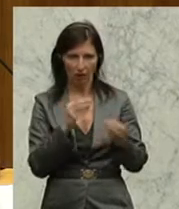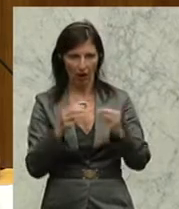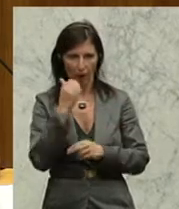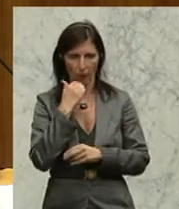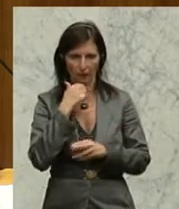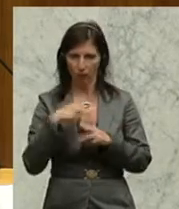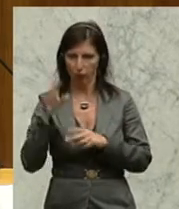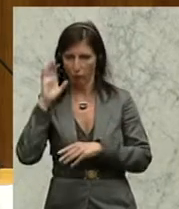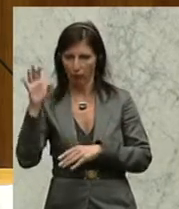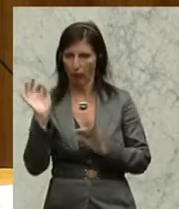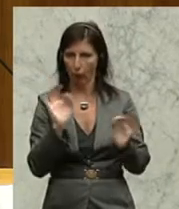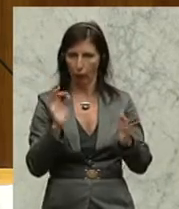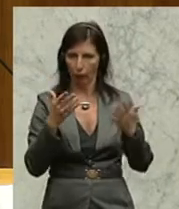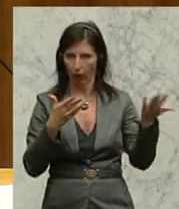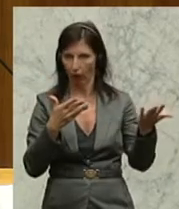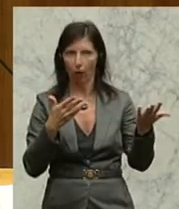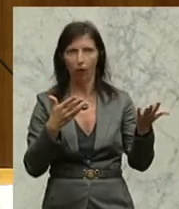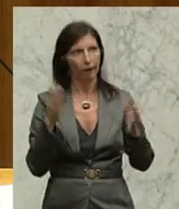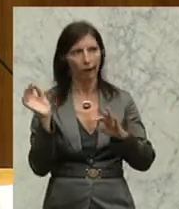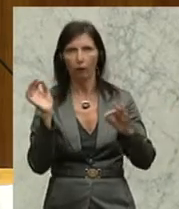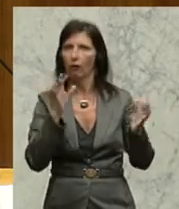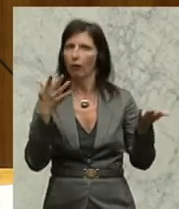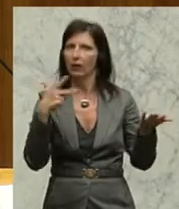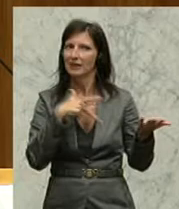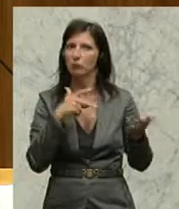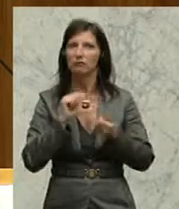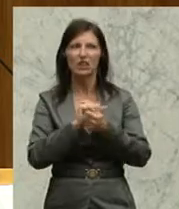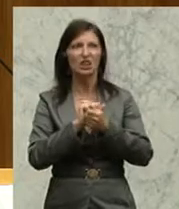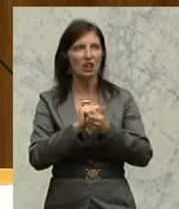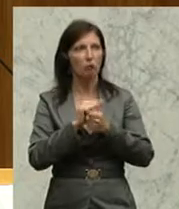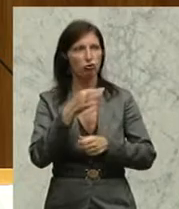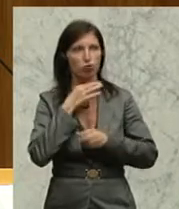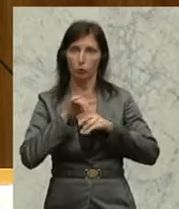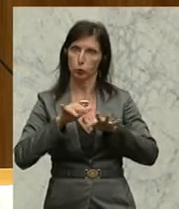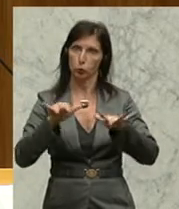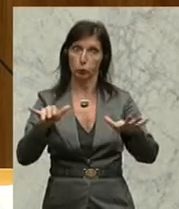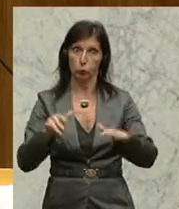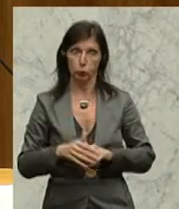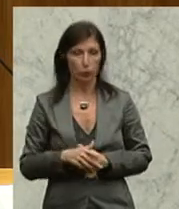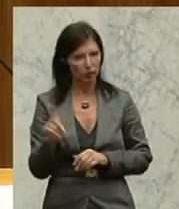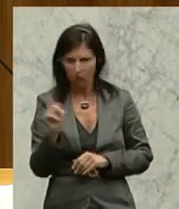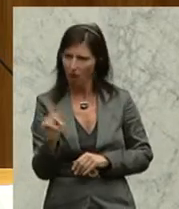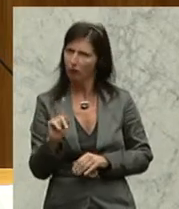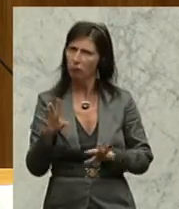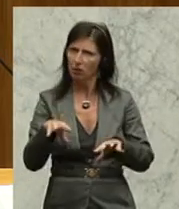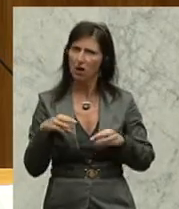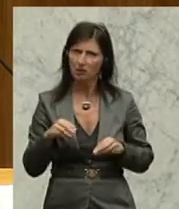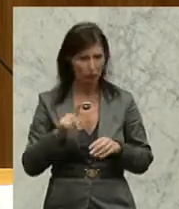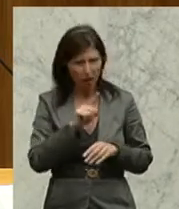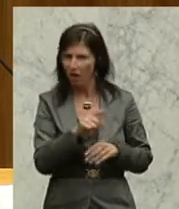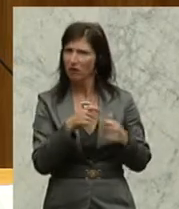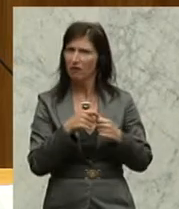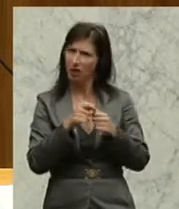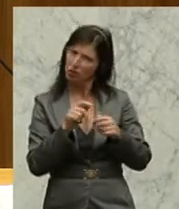auf den seiten mehr ländern abstimmen das ist völlig daneben und darf nicht akzeptiert werden sie haben andere aufgaben aber